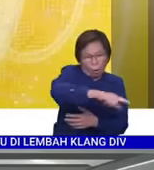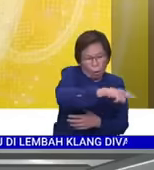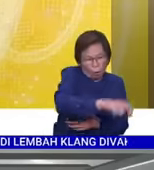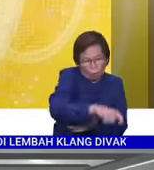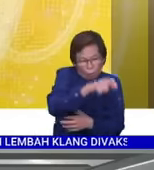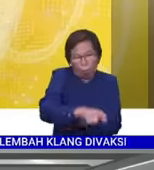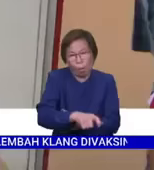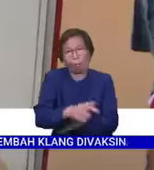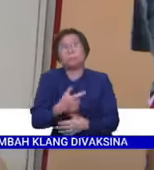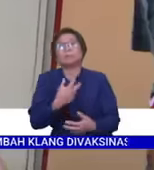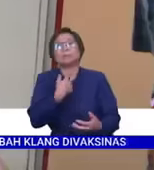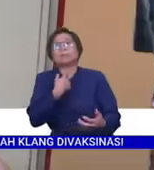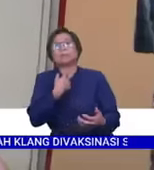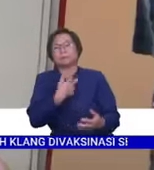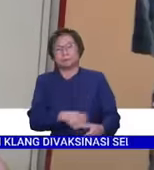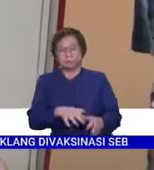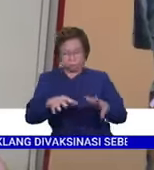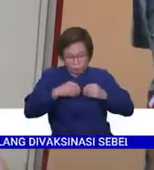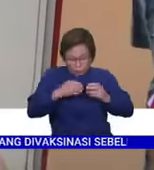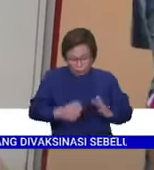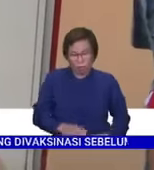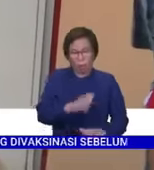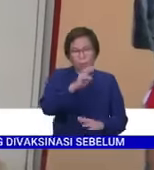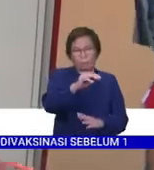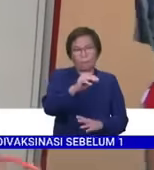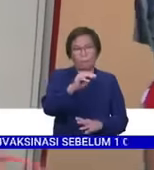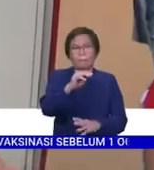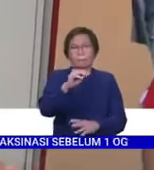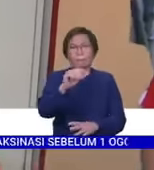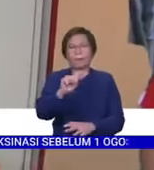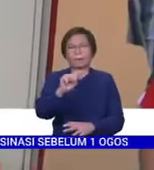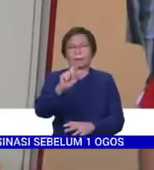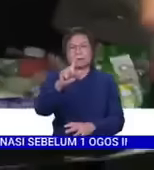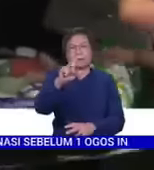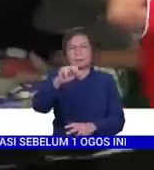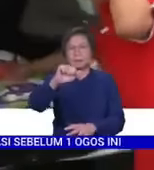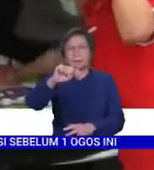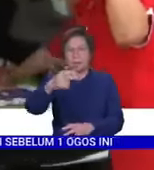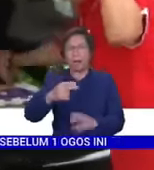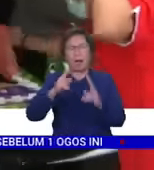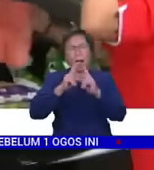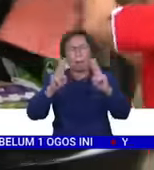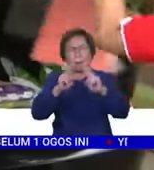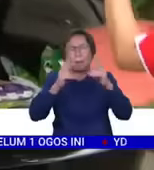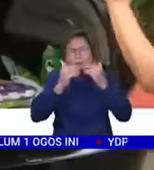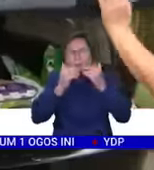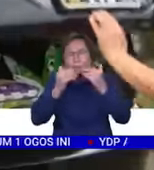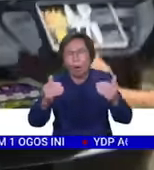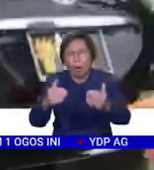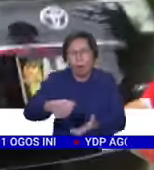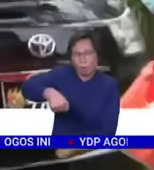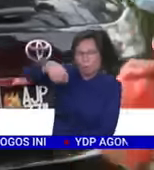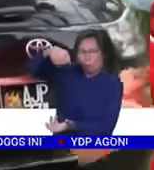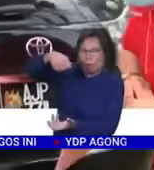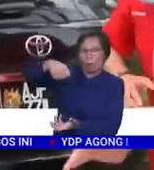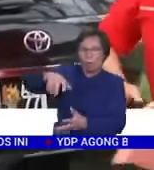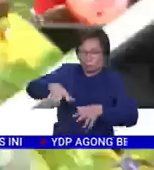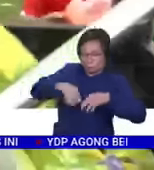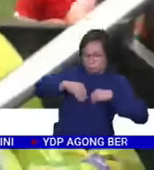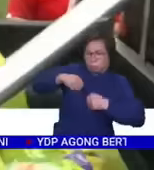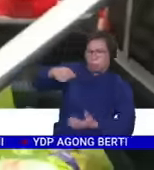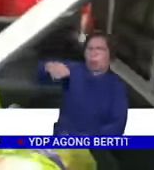yang terkesan penerima seperti madyana Azura Mama Java amat berterima kasih atas bakul makanan